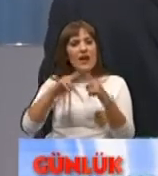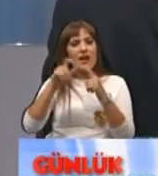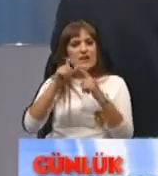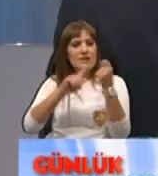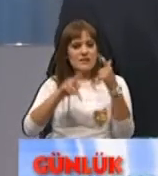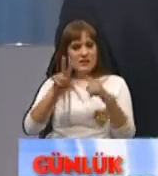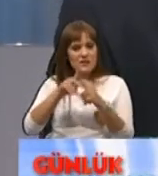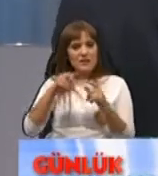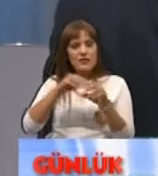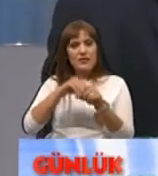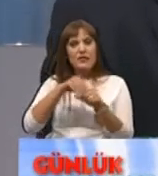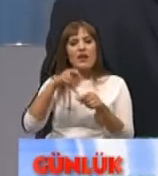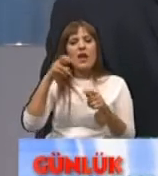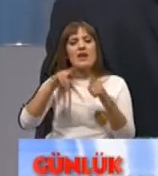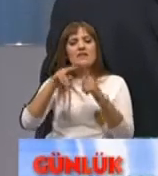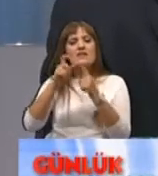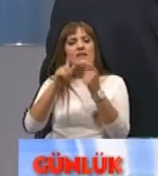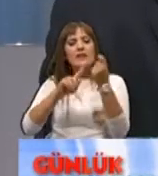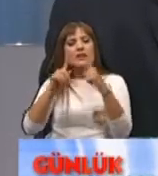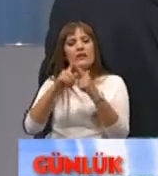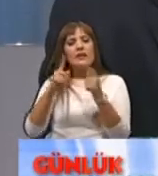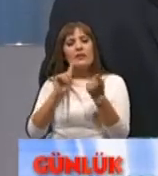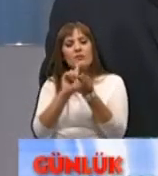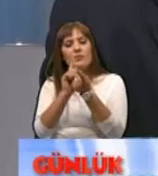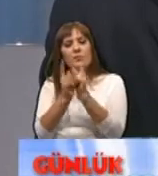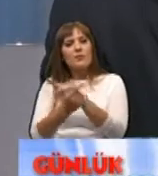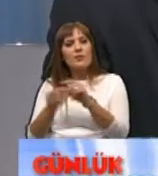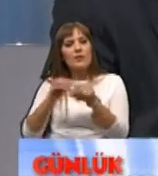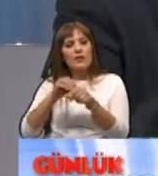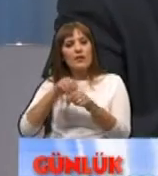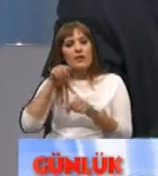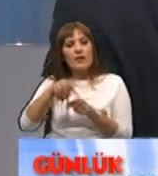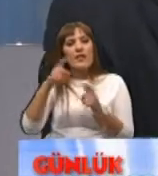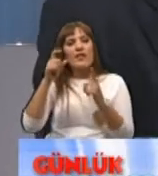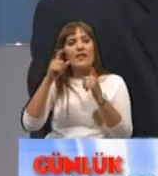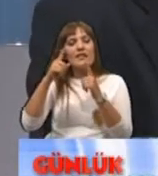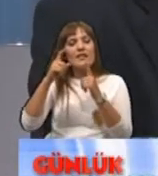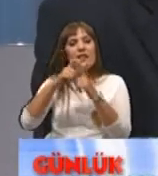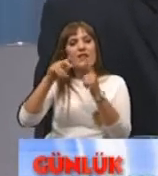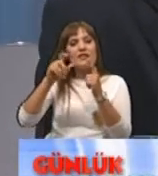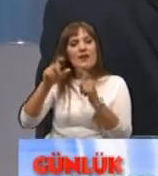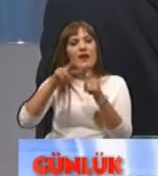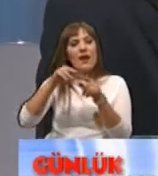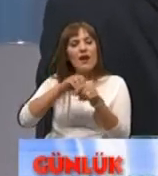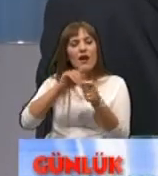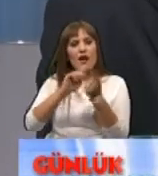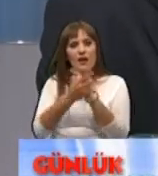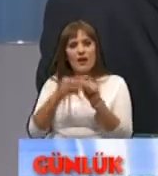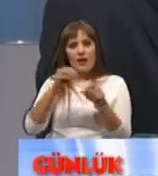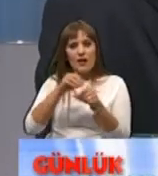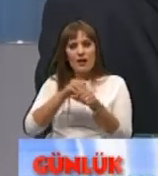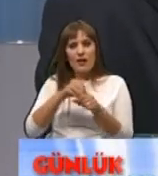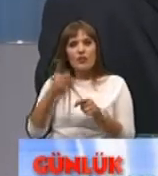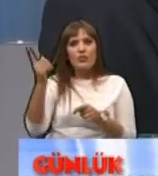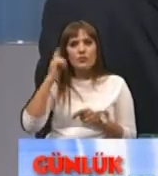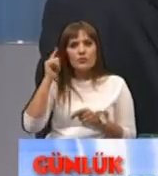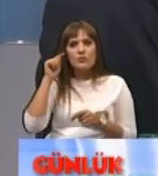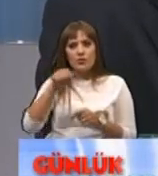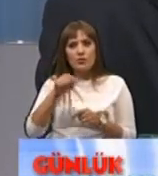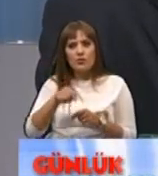salisilik asit, piruvik asit ve trikloroasitik asit dedim. TCA herhalde ünlüdür. Belki herkes duymuştur